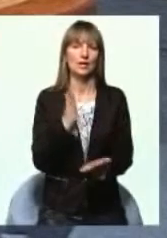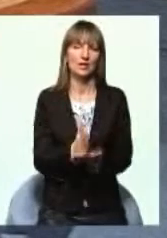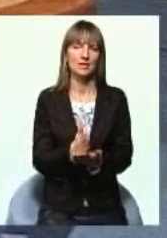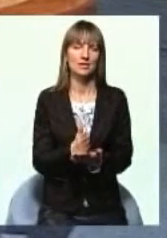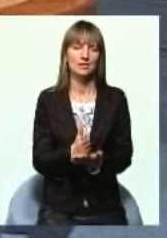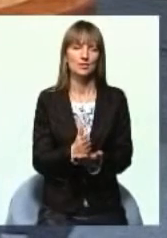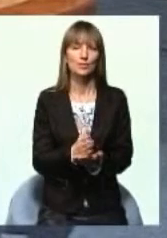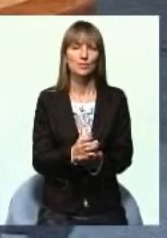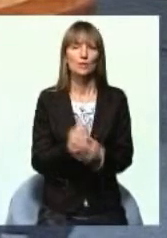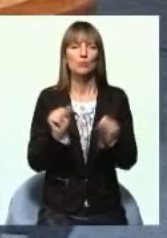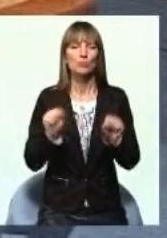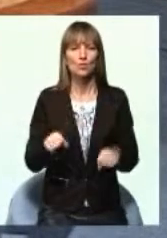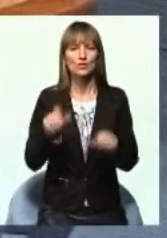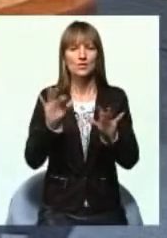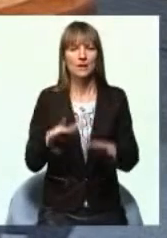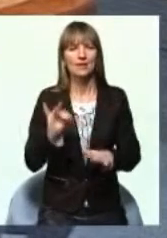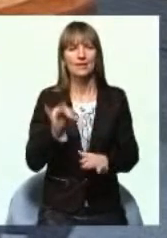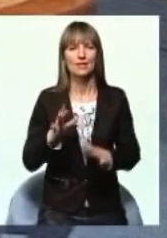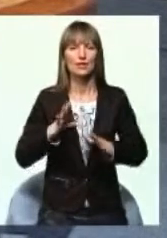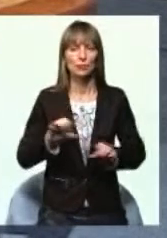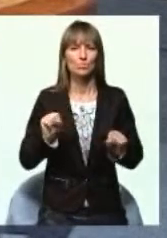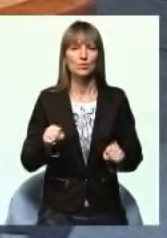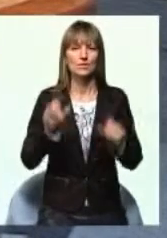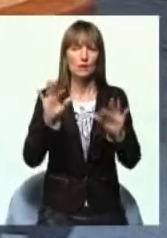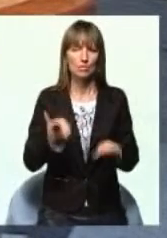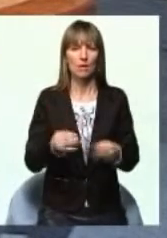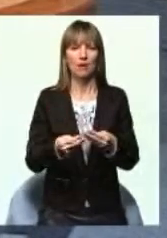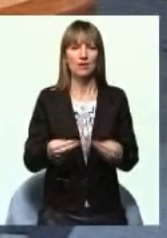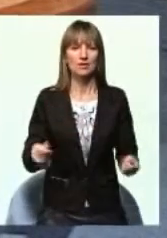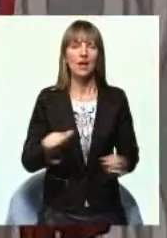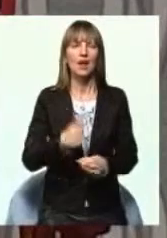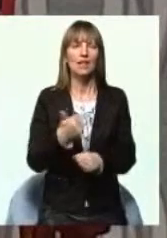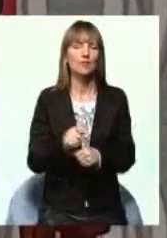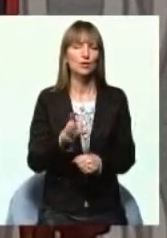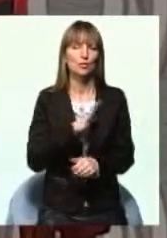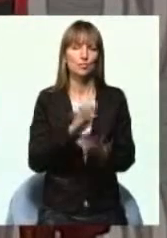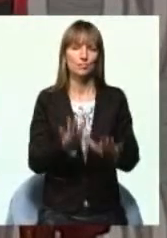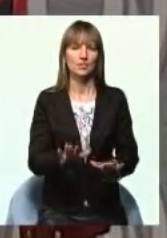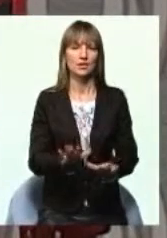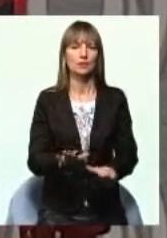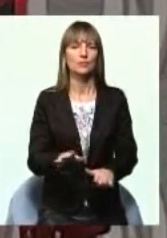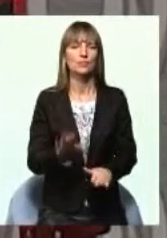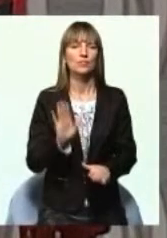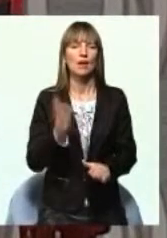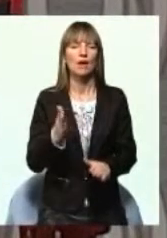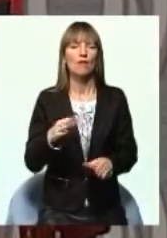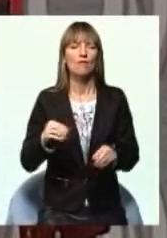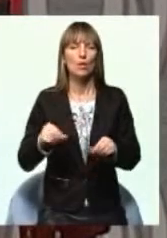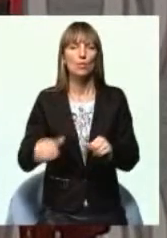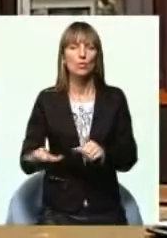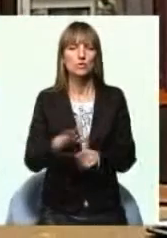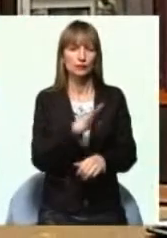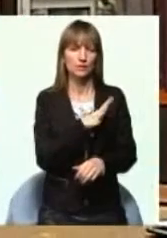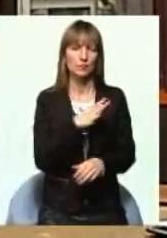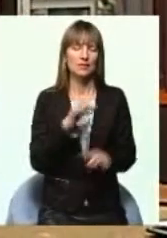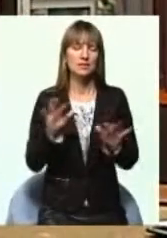Тому що може сніг і не випасть. Він може випасть і просто розтаяти. Головне, щоб він був. А як ти вважаєш, а у пустелях буває сніг?